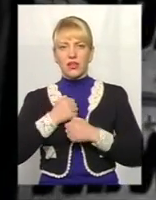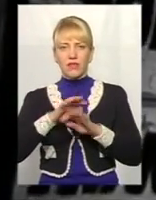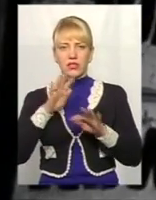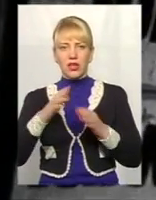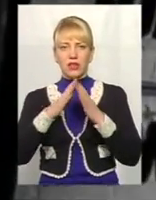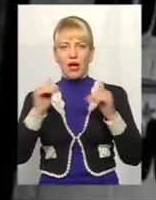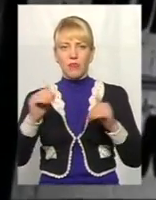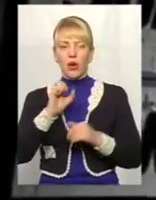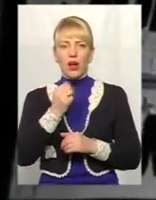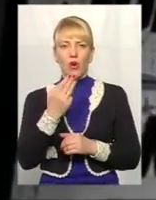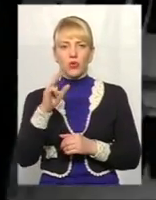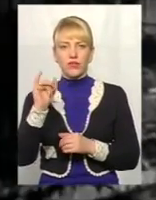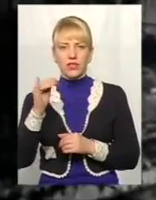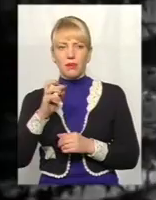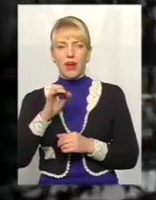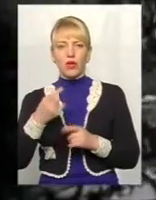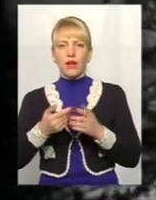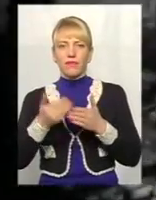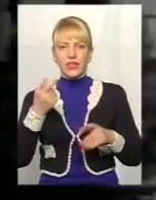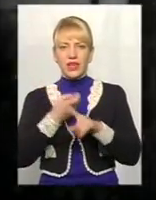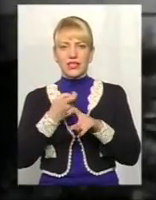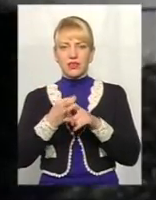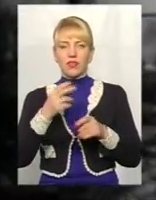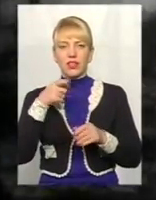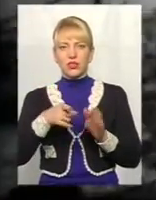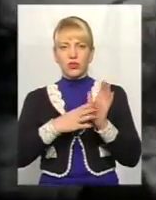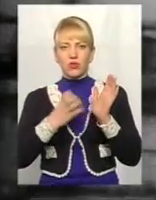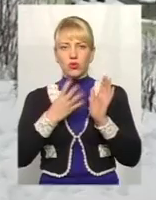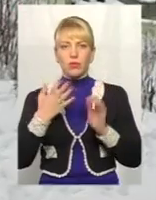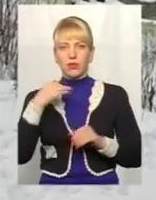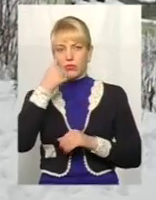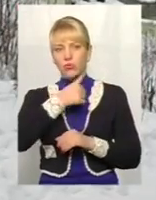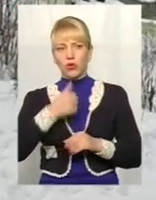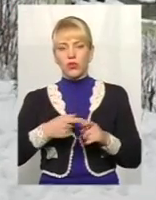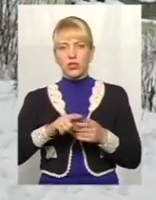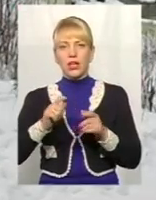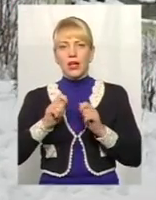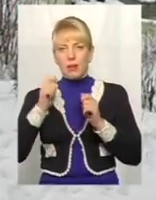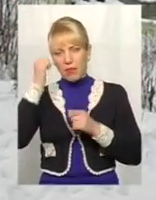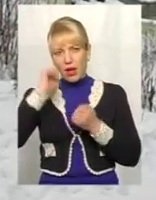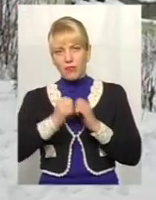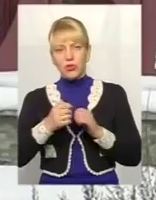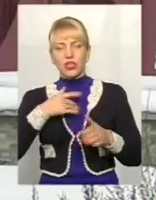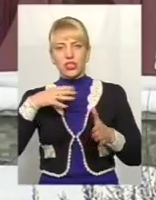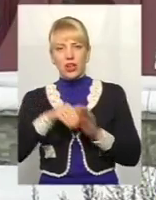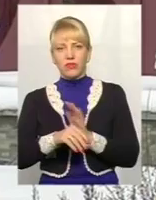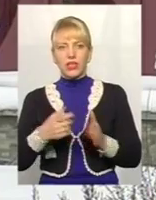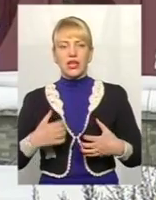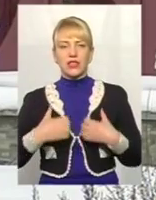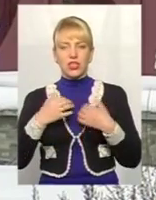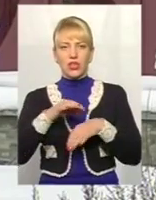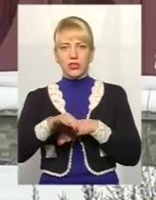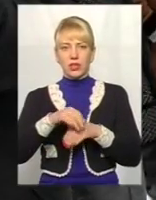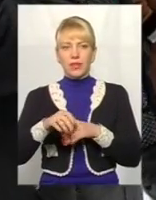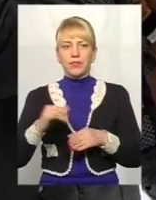концентраційного табору Аушвіц-Беркенау від нацистів у 1945 році. Данину пам'яті жертвам найстрашнішого геноциду в